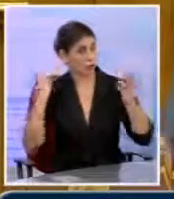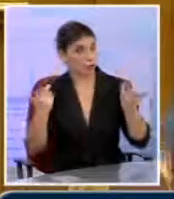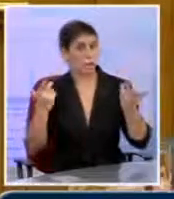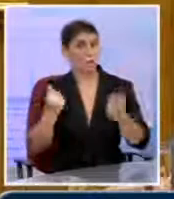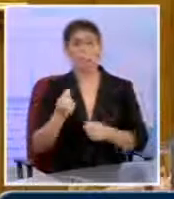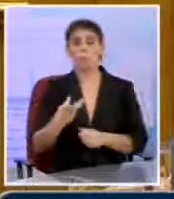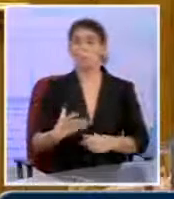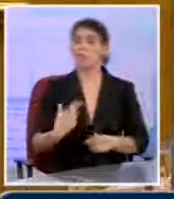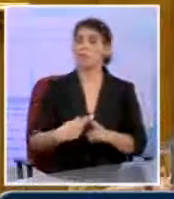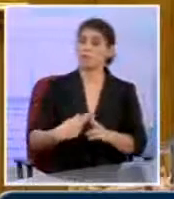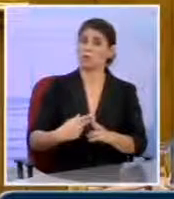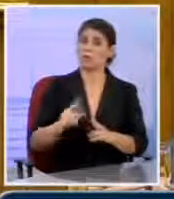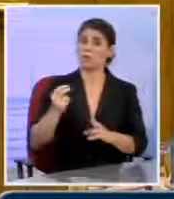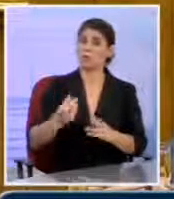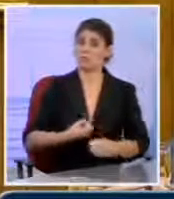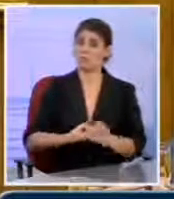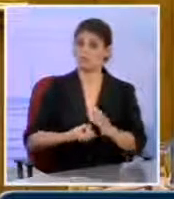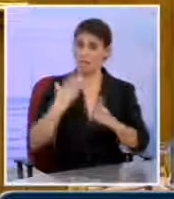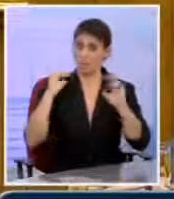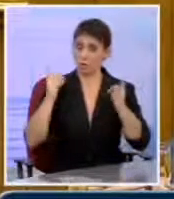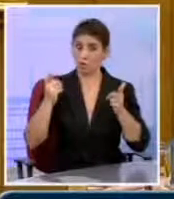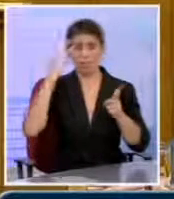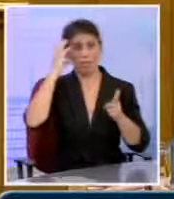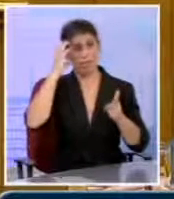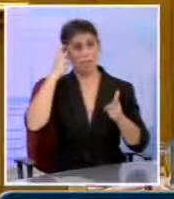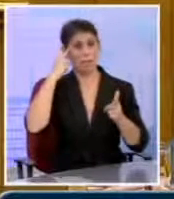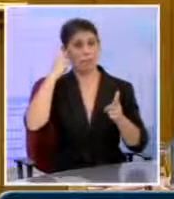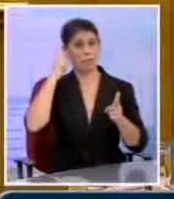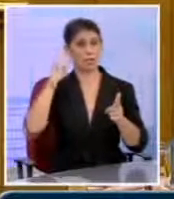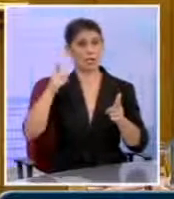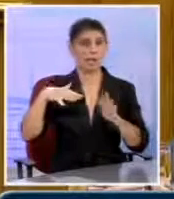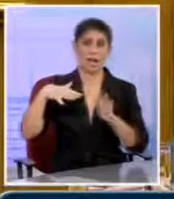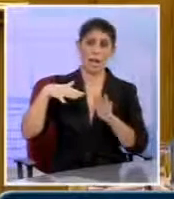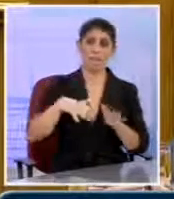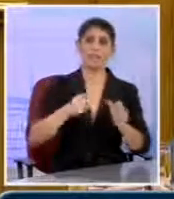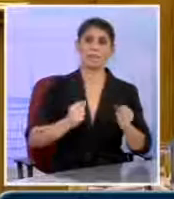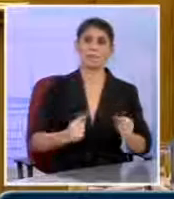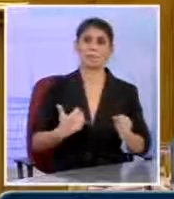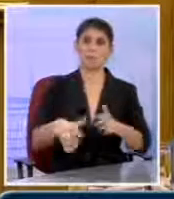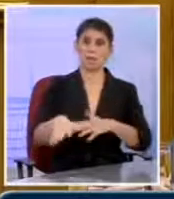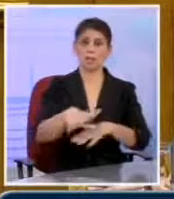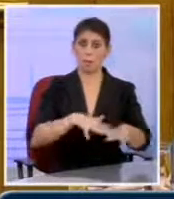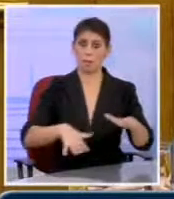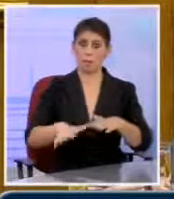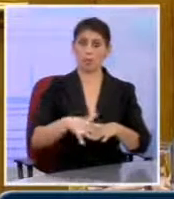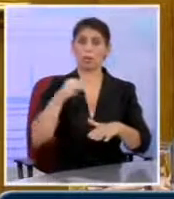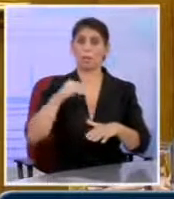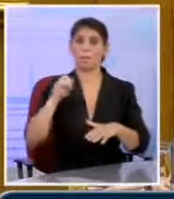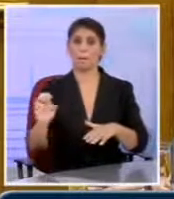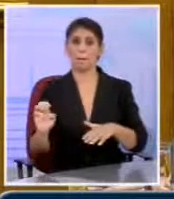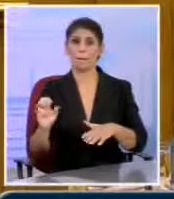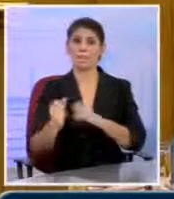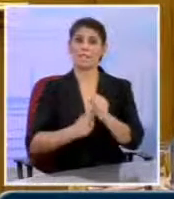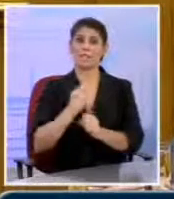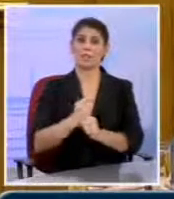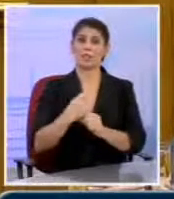τους αξιότιμους βουλευτές της Νέας Δημοκρατίας θυμούνται σήμερα την επιθετική στάση που κράτησε η διαπλοκή των μέσων ενημέρωσης στα χρόνια